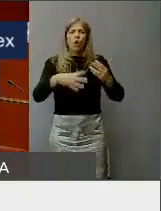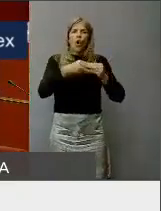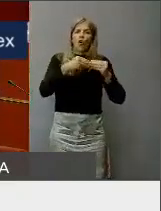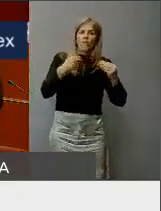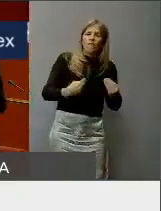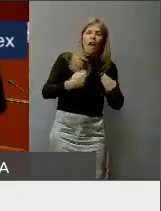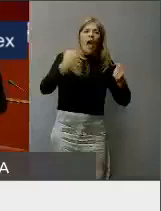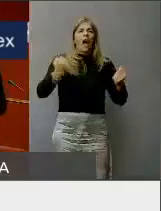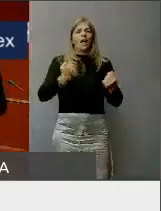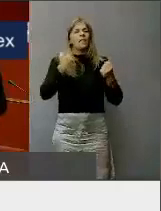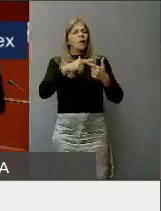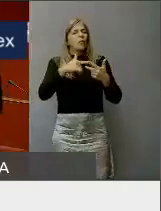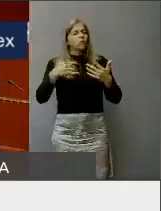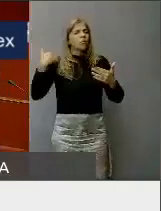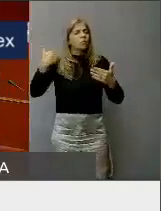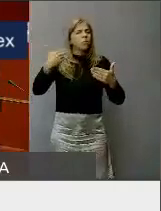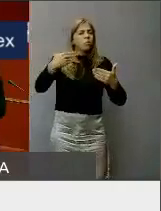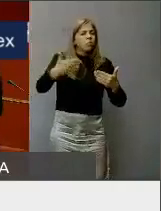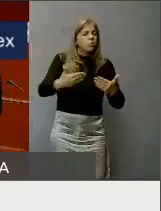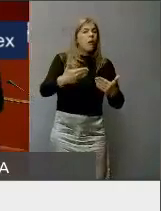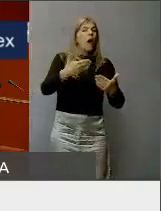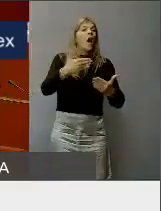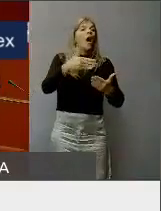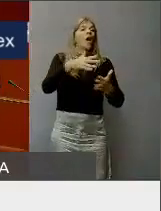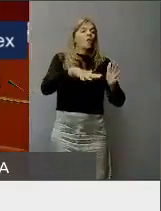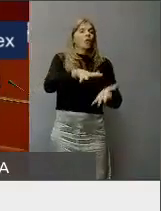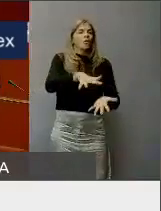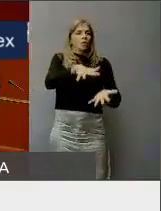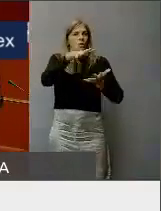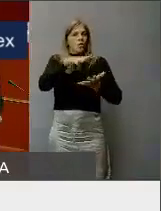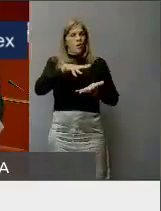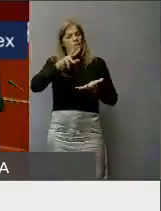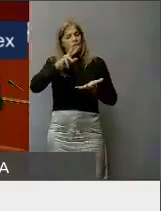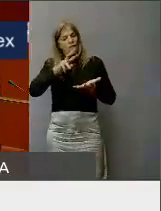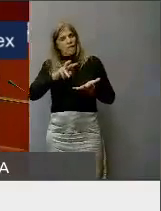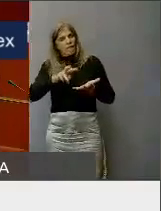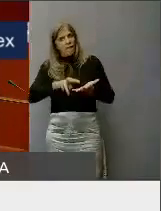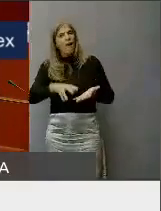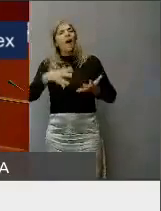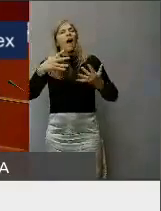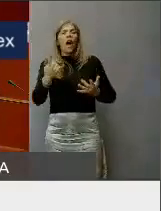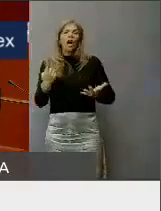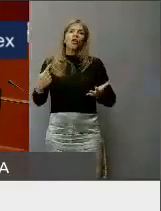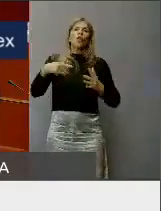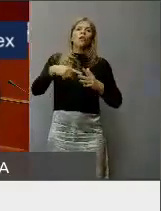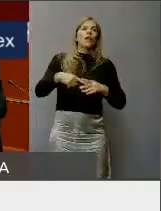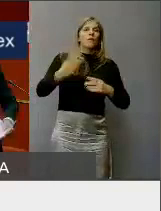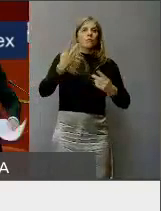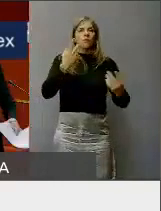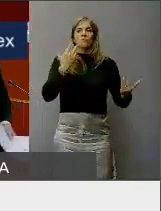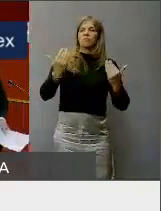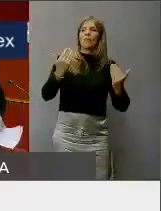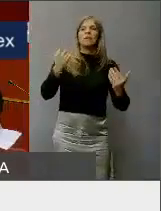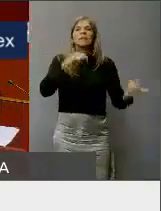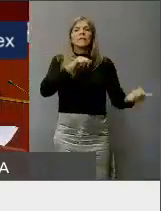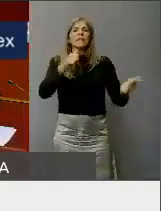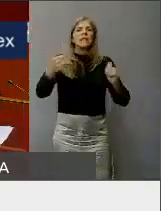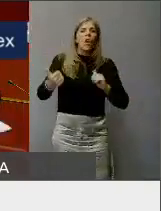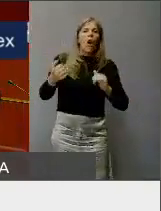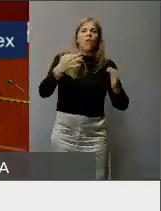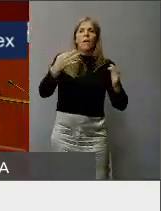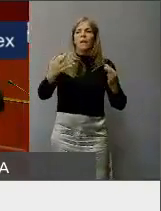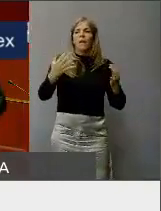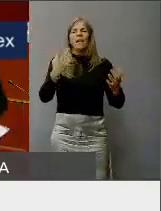di questa di questa documentazione alterniamo il minimo e torniamo in commissione facciamo una commissione alludiamo i rappresentanti di questa associazione